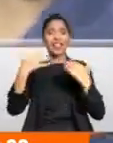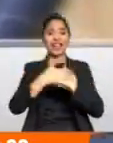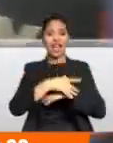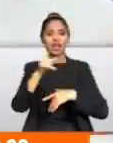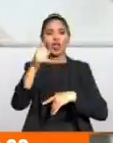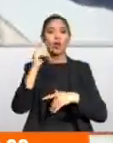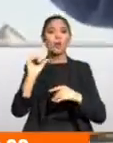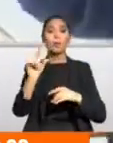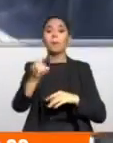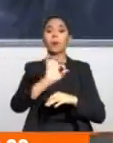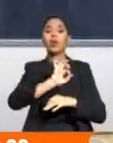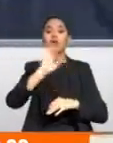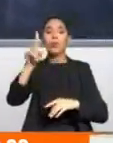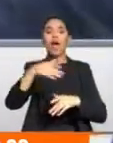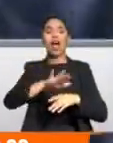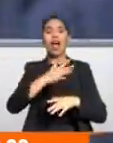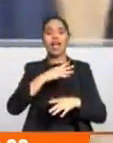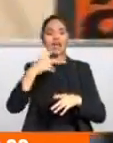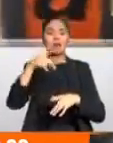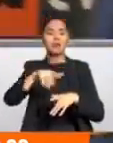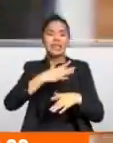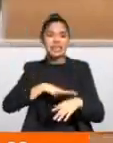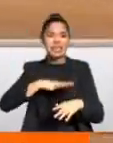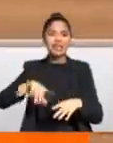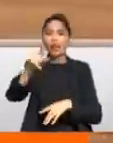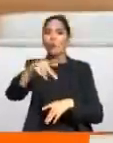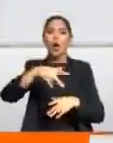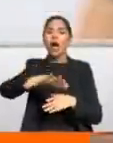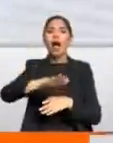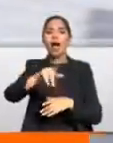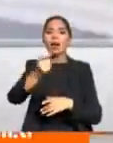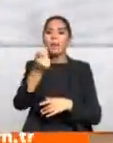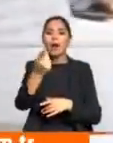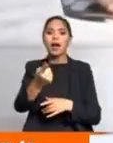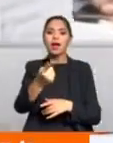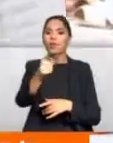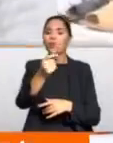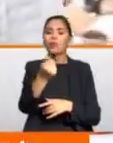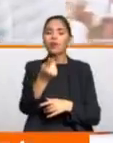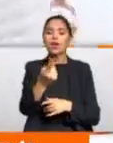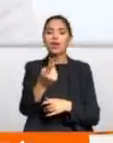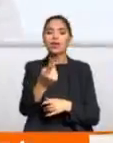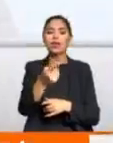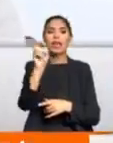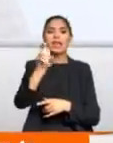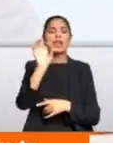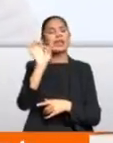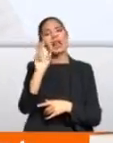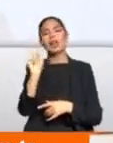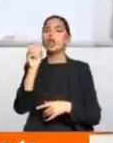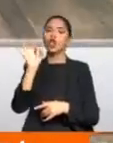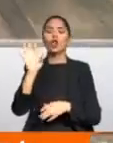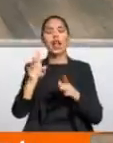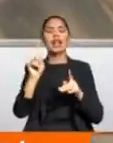şekilde şıkır şıkır topuklu ayakkabı giymek isterler. Peki bu topuklu ayakkabının fiyatı nedir? Bunların fiyatı 80-90